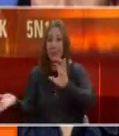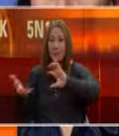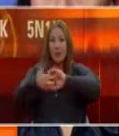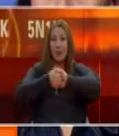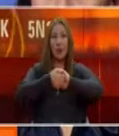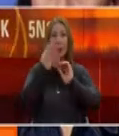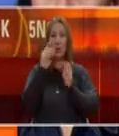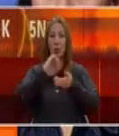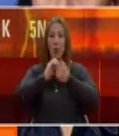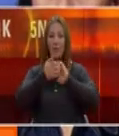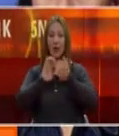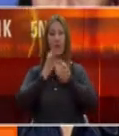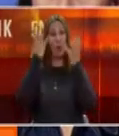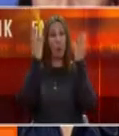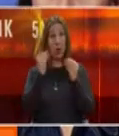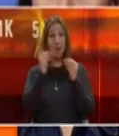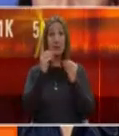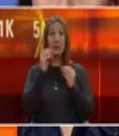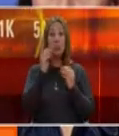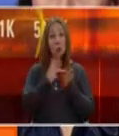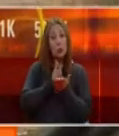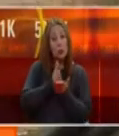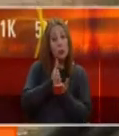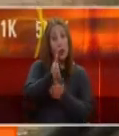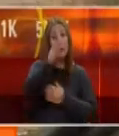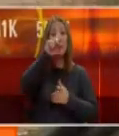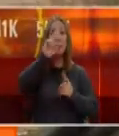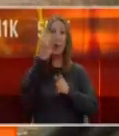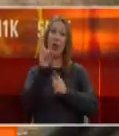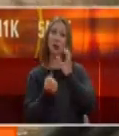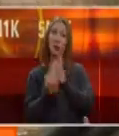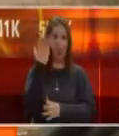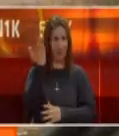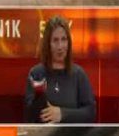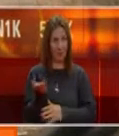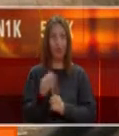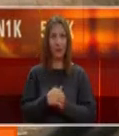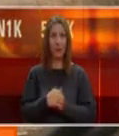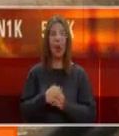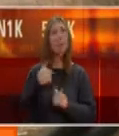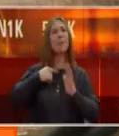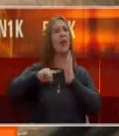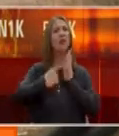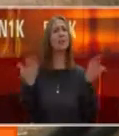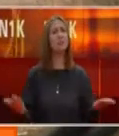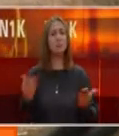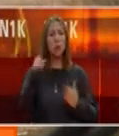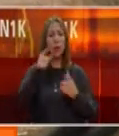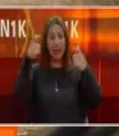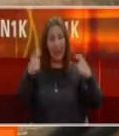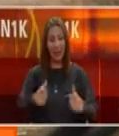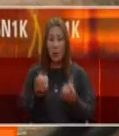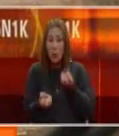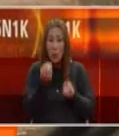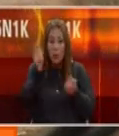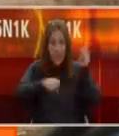oluşturarak bir kooperatif çatısı altında onların sürdürülebilirliğini sağlayacak bir model oluşturduk. Amacımız burada onların yerinde